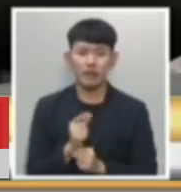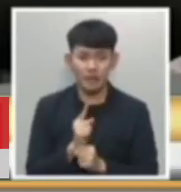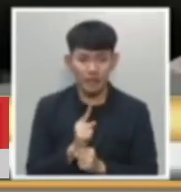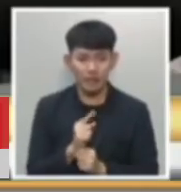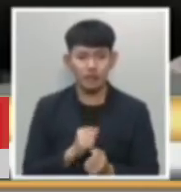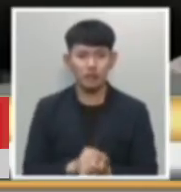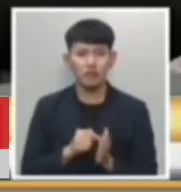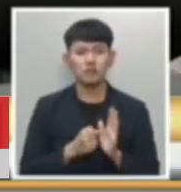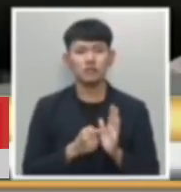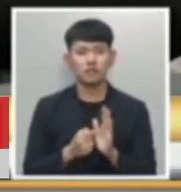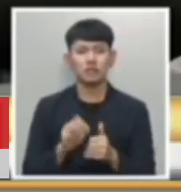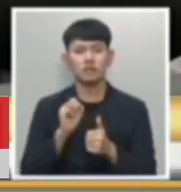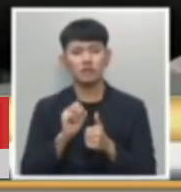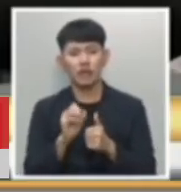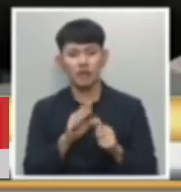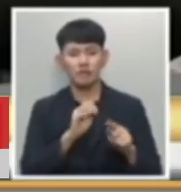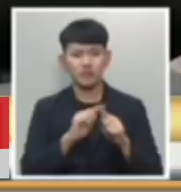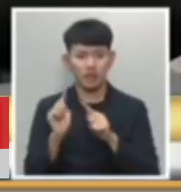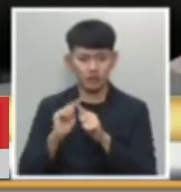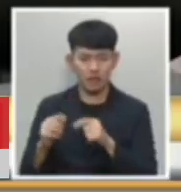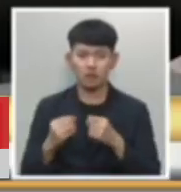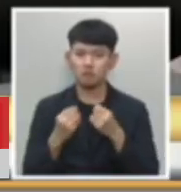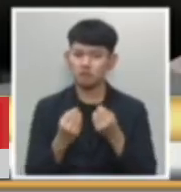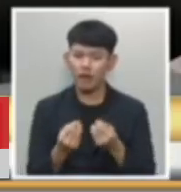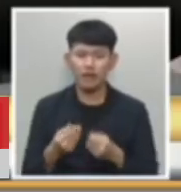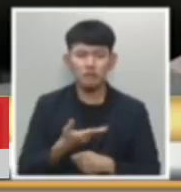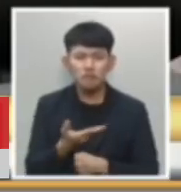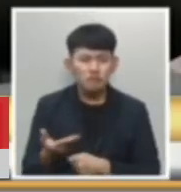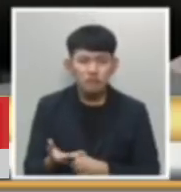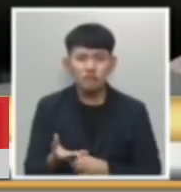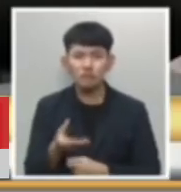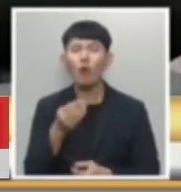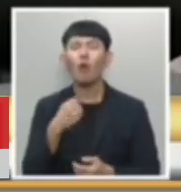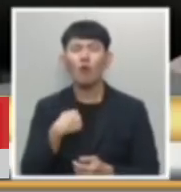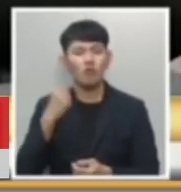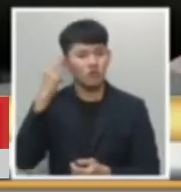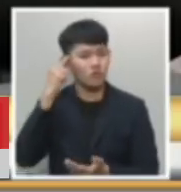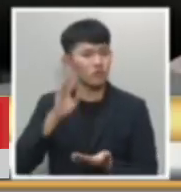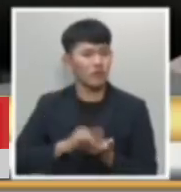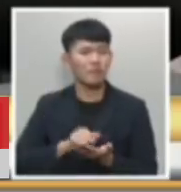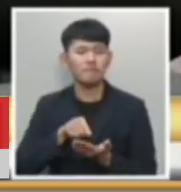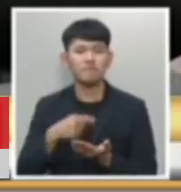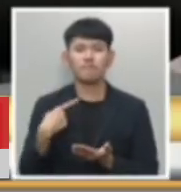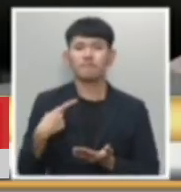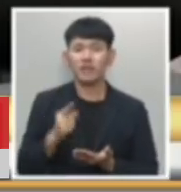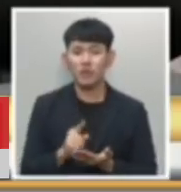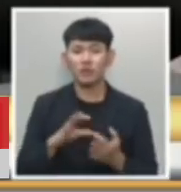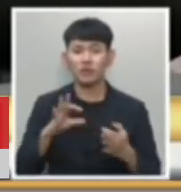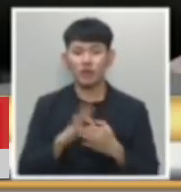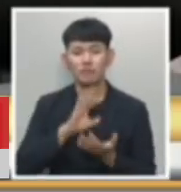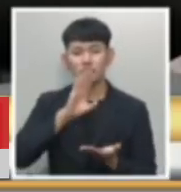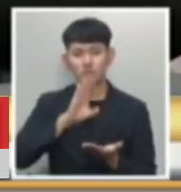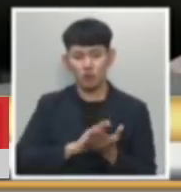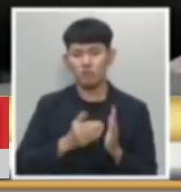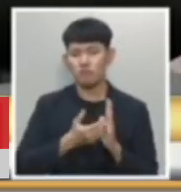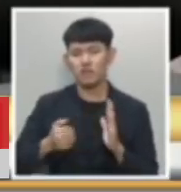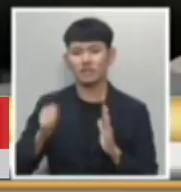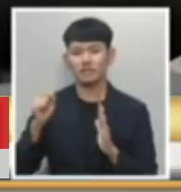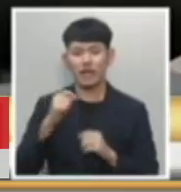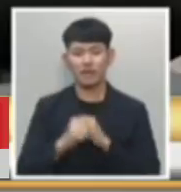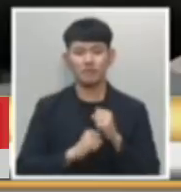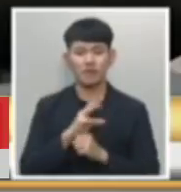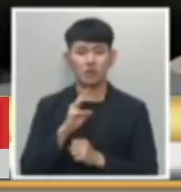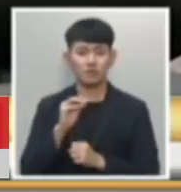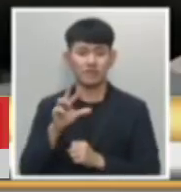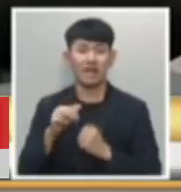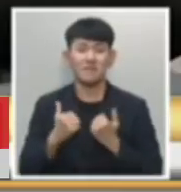ได้ให้ข้อเสนอและให้ข้อแนะนำไปจะได้เป็นประโยชน์กับการพิจารณางบประมาณรายจ่ายประจำปีในปีนี้